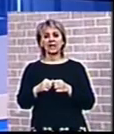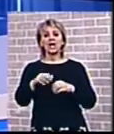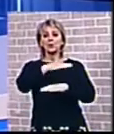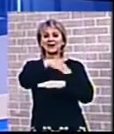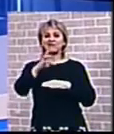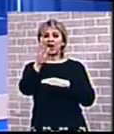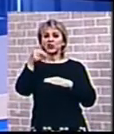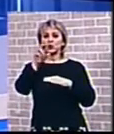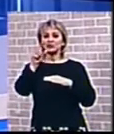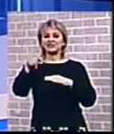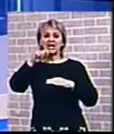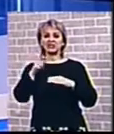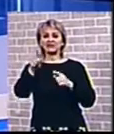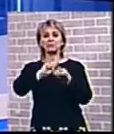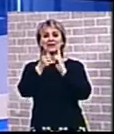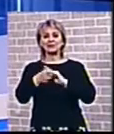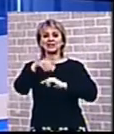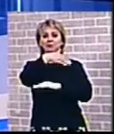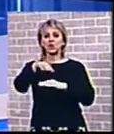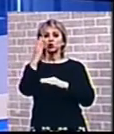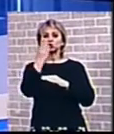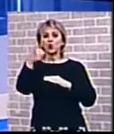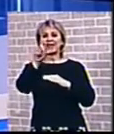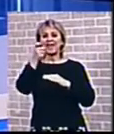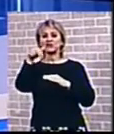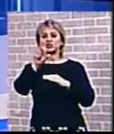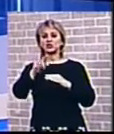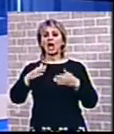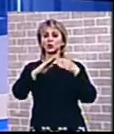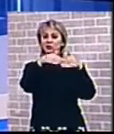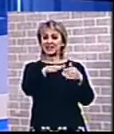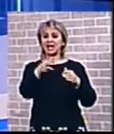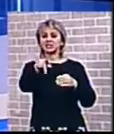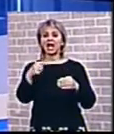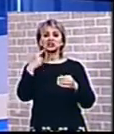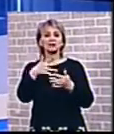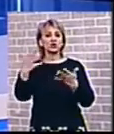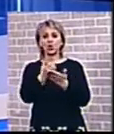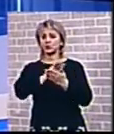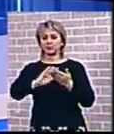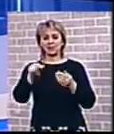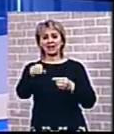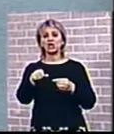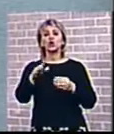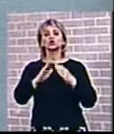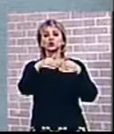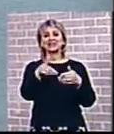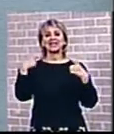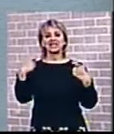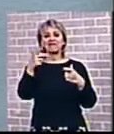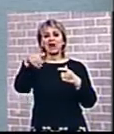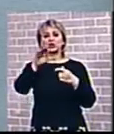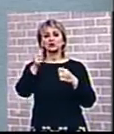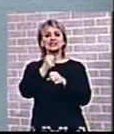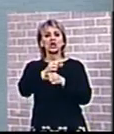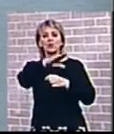Проспект Ватутина в Киеве переименовали в проспект Шухевича, а круизный лайнер оскорбить не успели. Судно «Генерал Ватутин»,